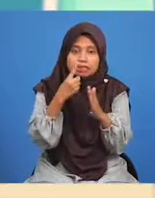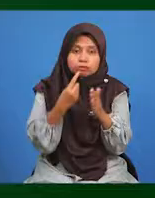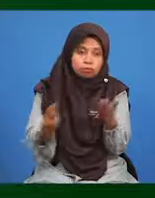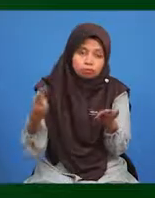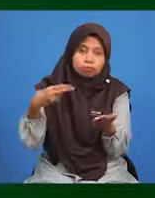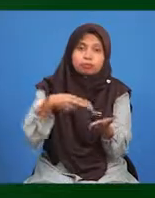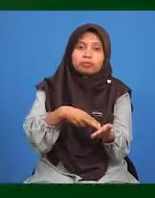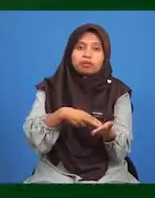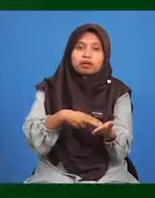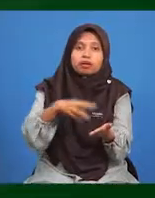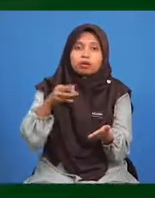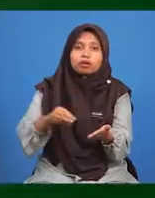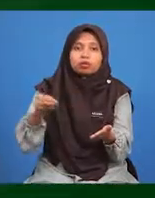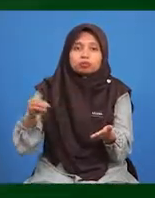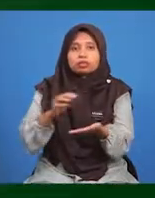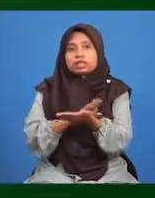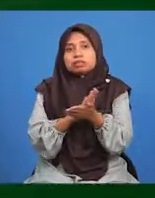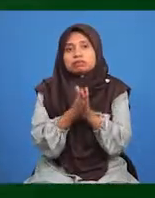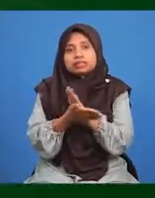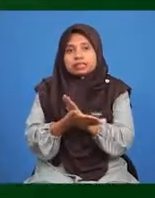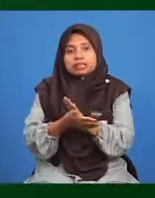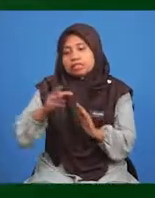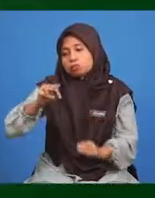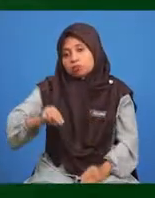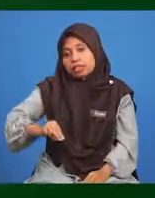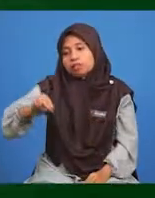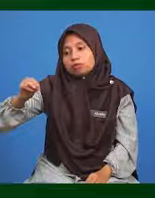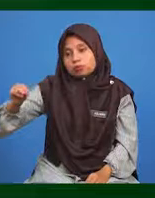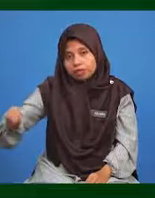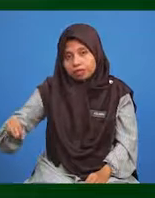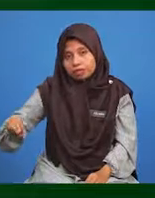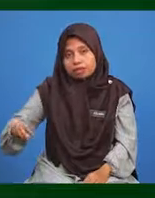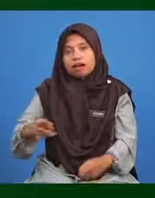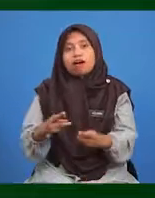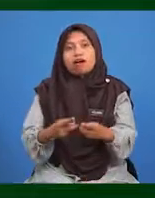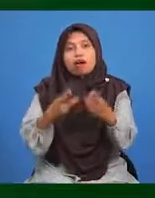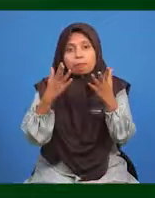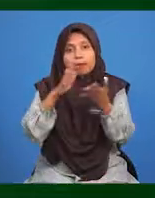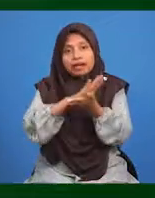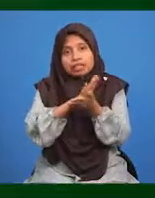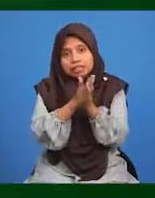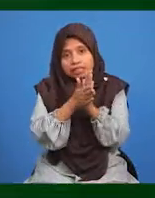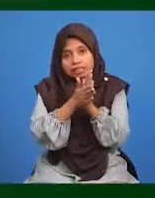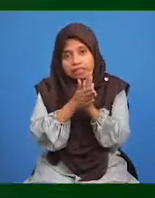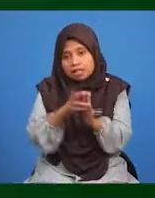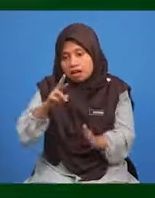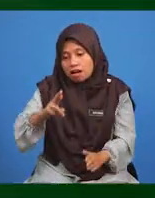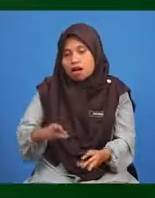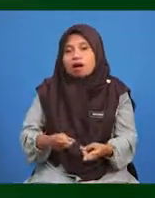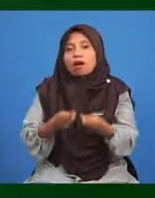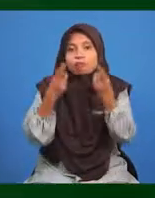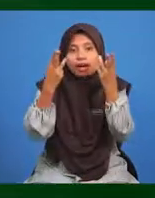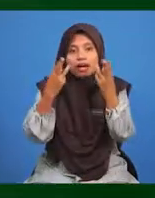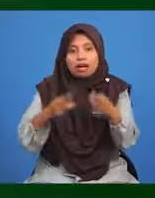berulang. Murid menjadi murid-murid. Ramai menjadi